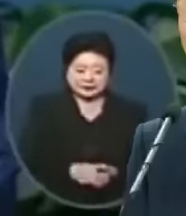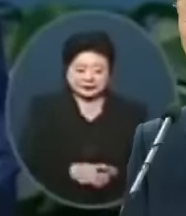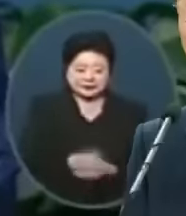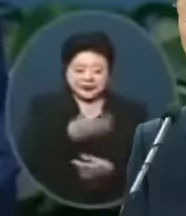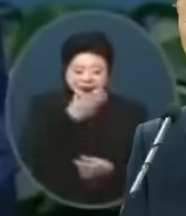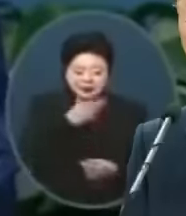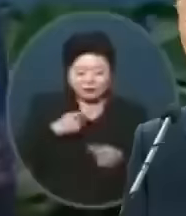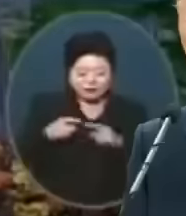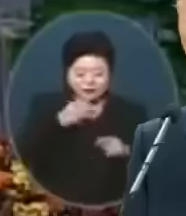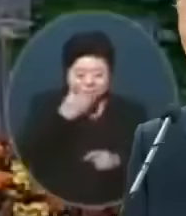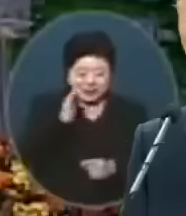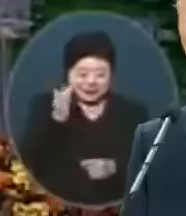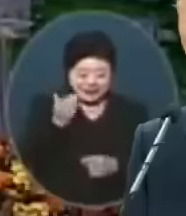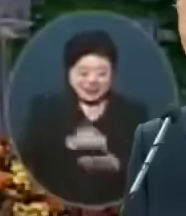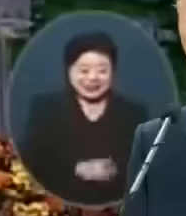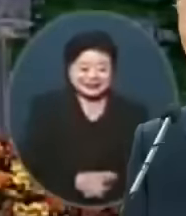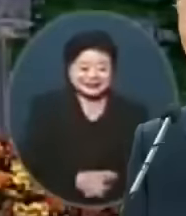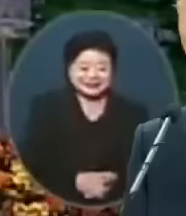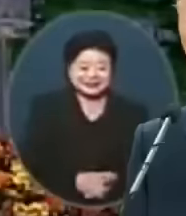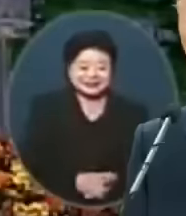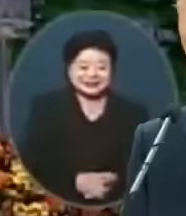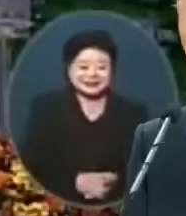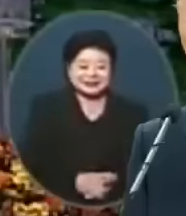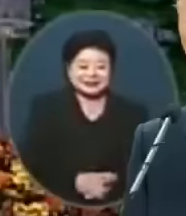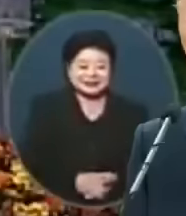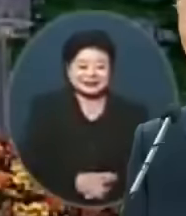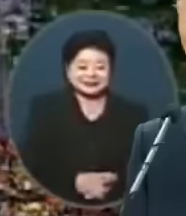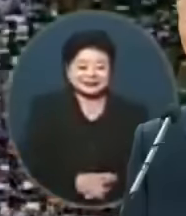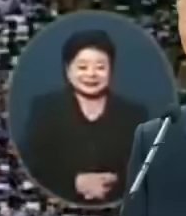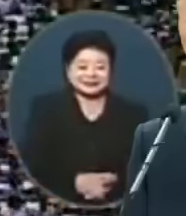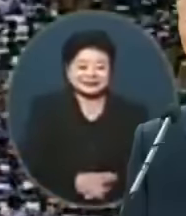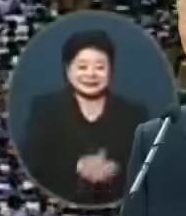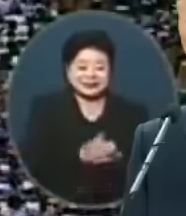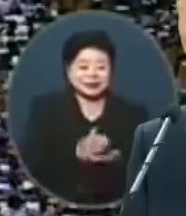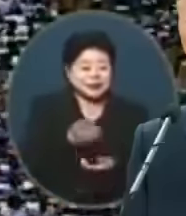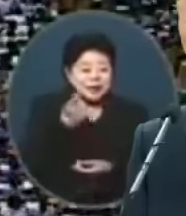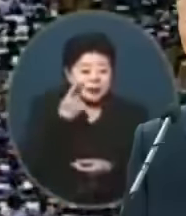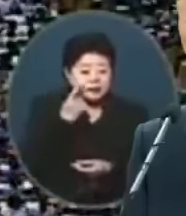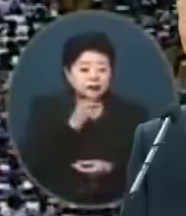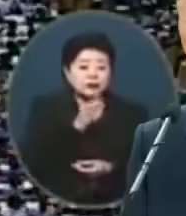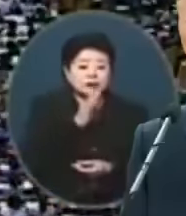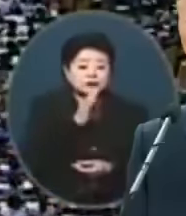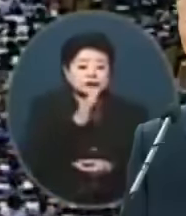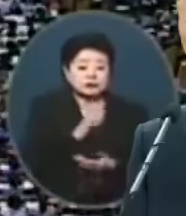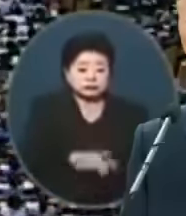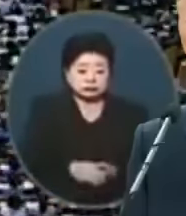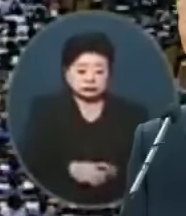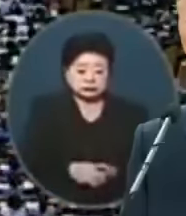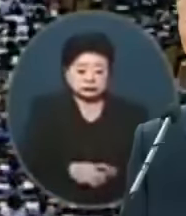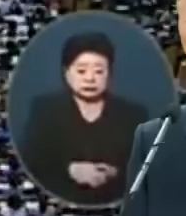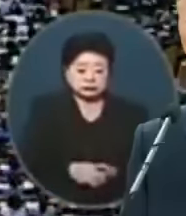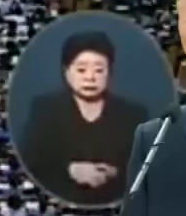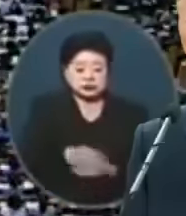행복을 누릴 수 있다고 말하고 있는 것입니다. 그런데 저도 그걸 여러 번 해봤는데 힘들어요.